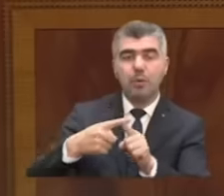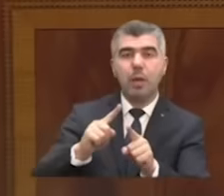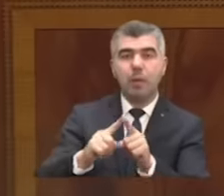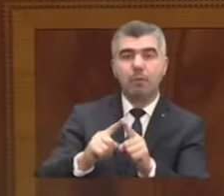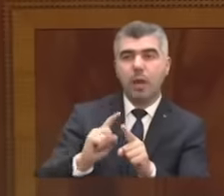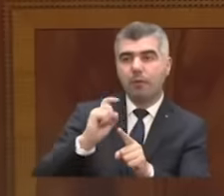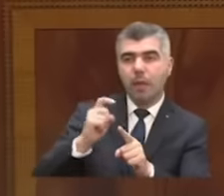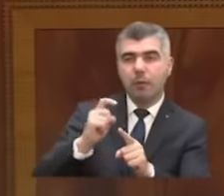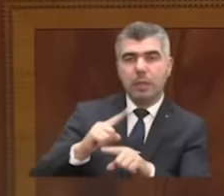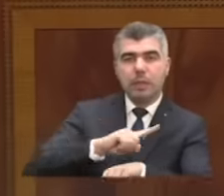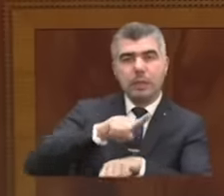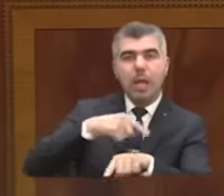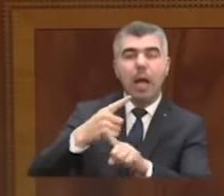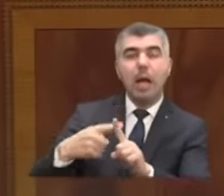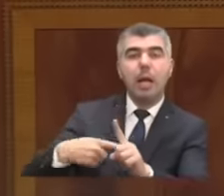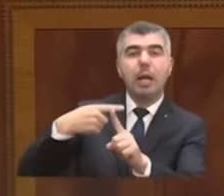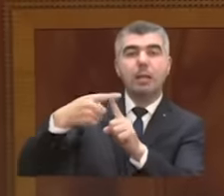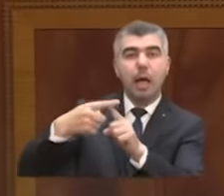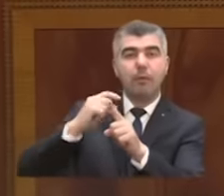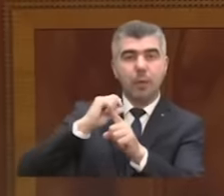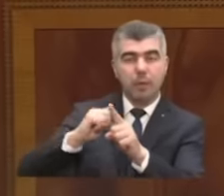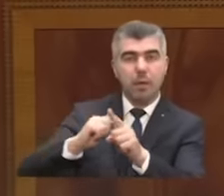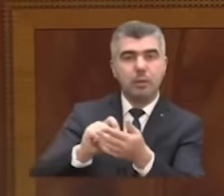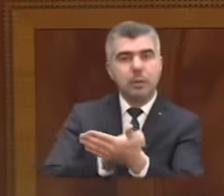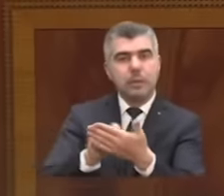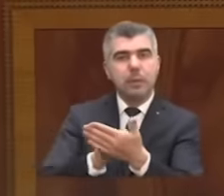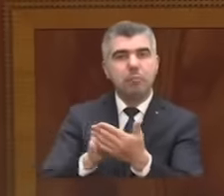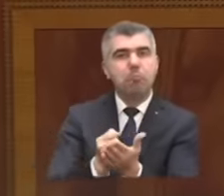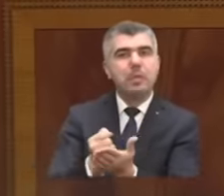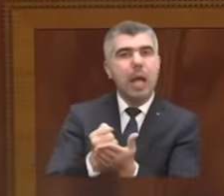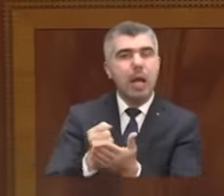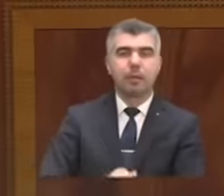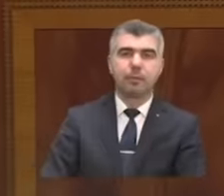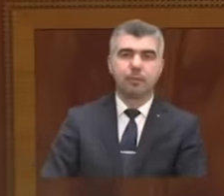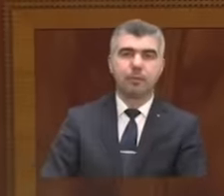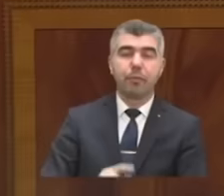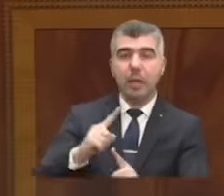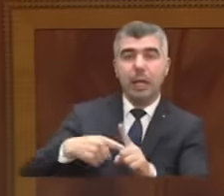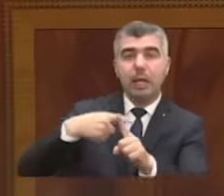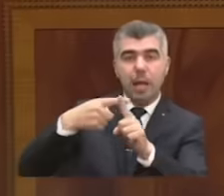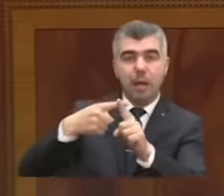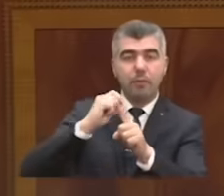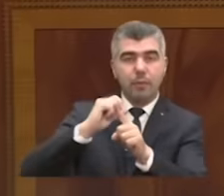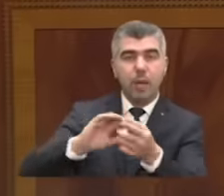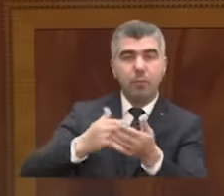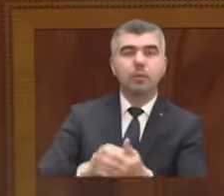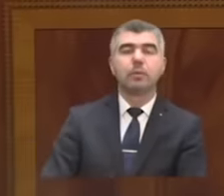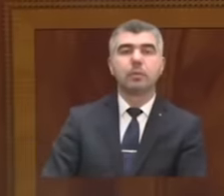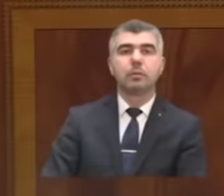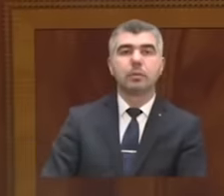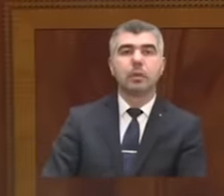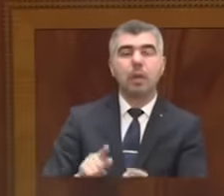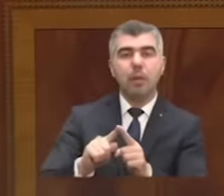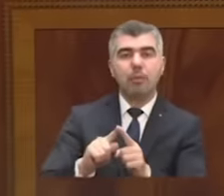سادسا، الرفع من مقدار التعويضات عن الساعات الإضافية وكذا مقدار التعويضات عن التصحيح. سابعا، الرفع